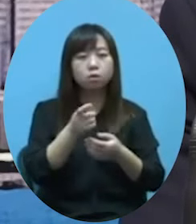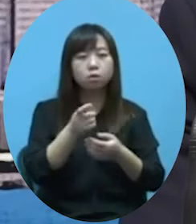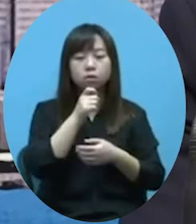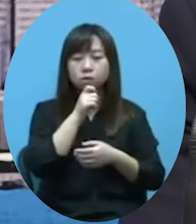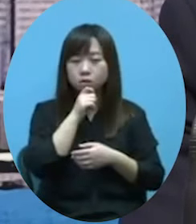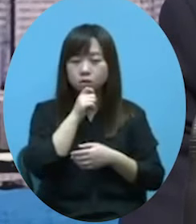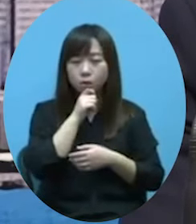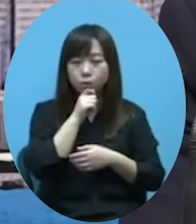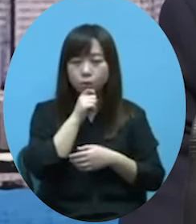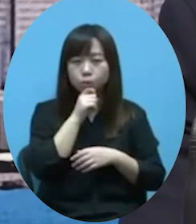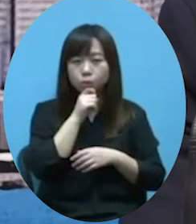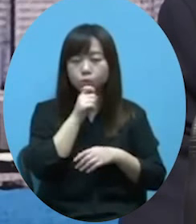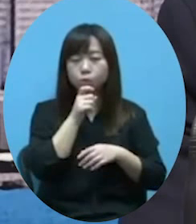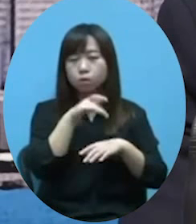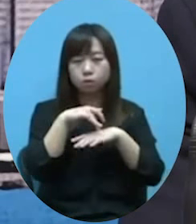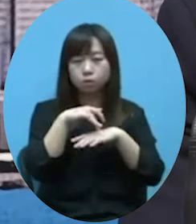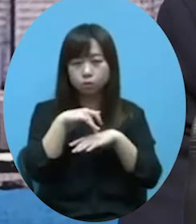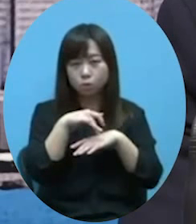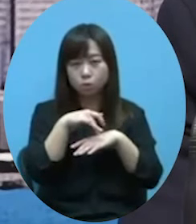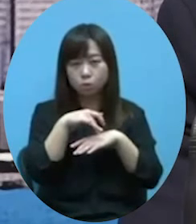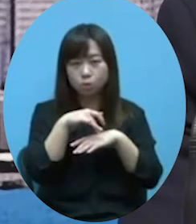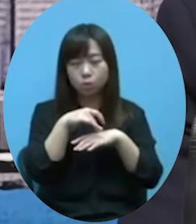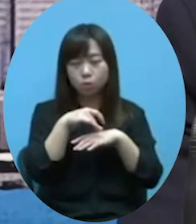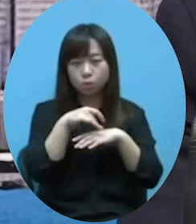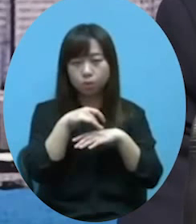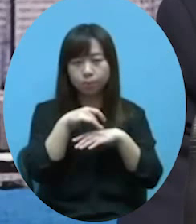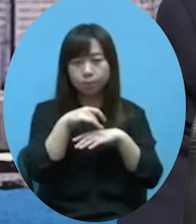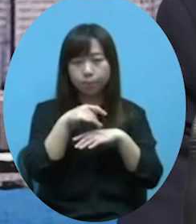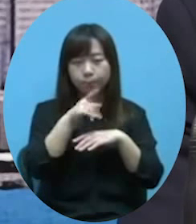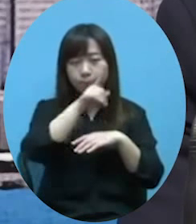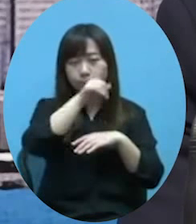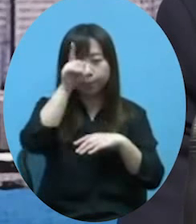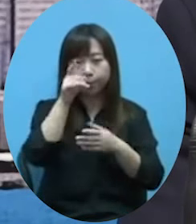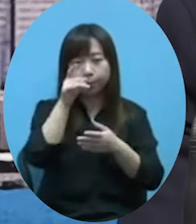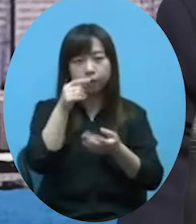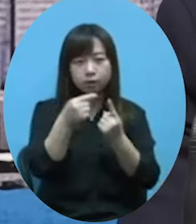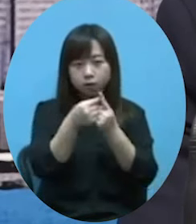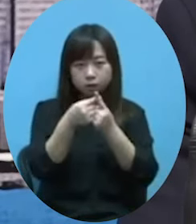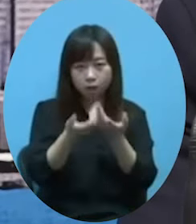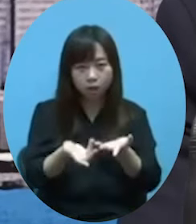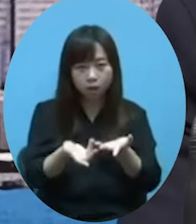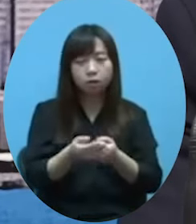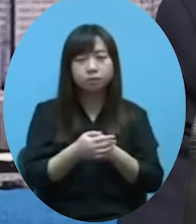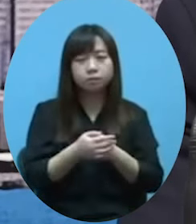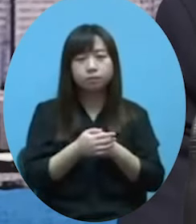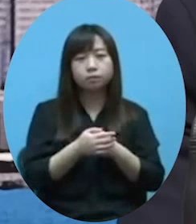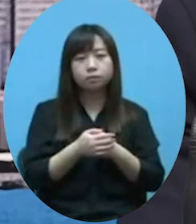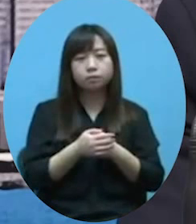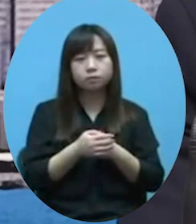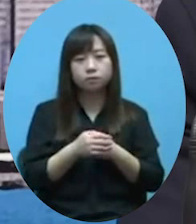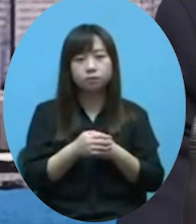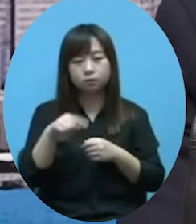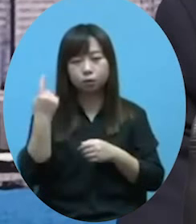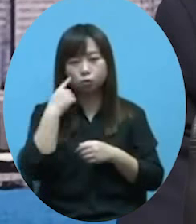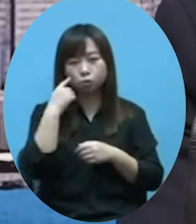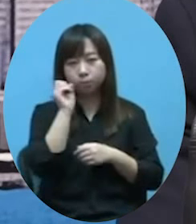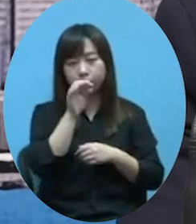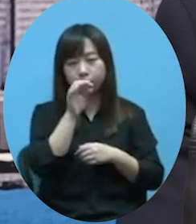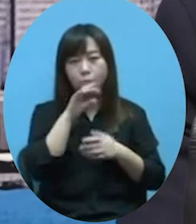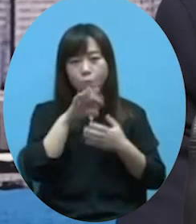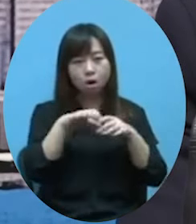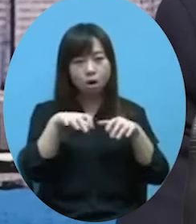什麽暫時接觸到那裏接觸過的密切接觸者第二就是想問關